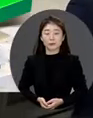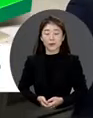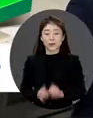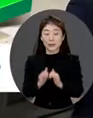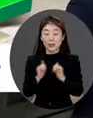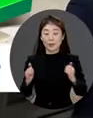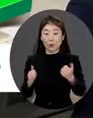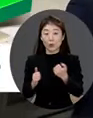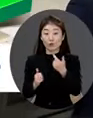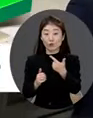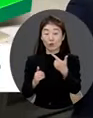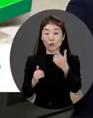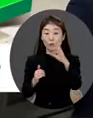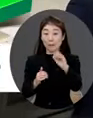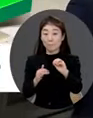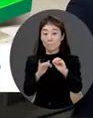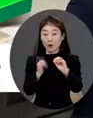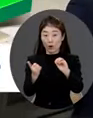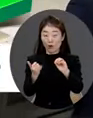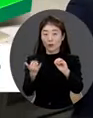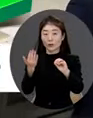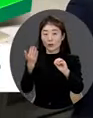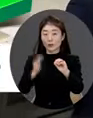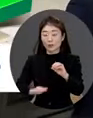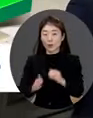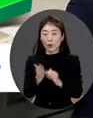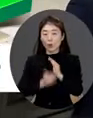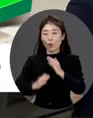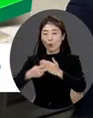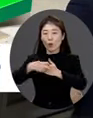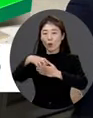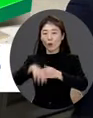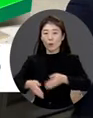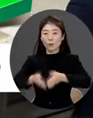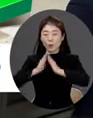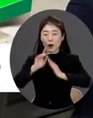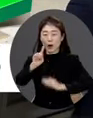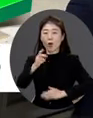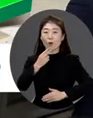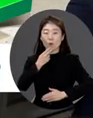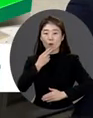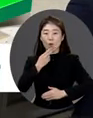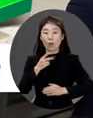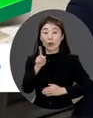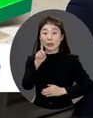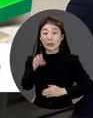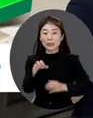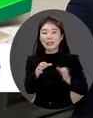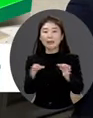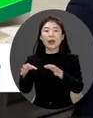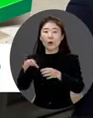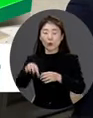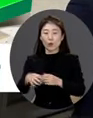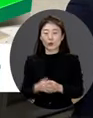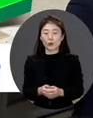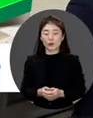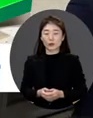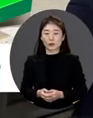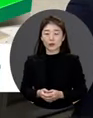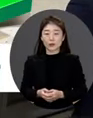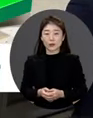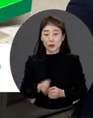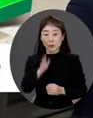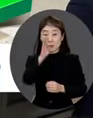인구 56만 명이라 되는데도 공공 의료기관이 하나도 없는 김해시 병상 규모 는 전국에서도 하위권 이고